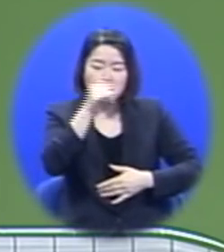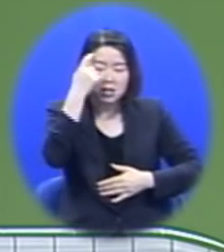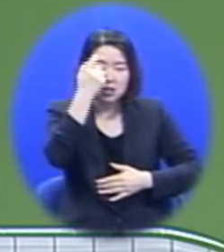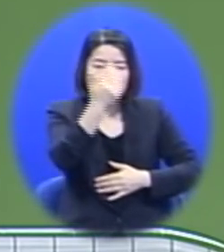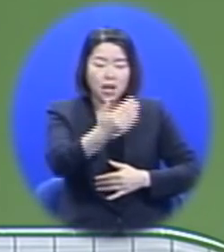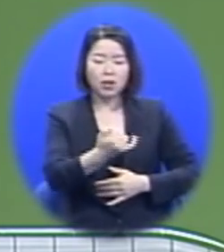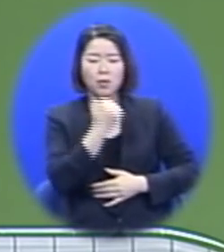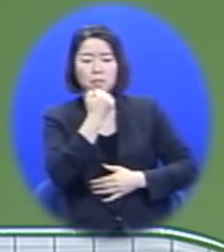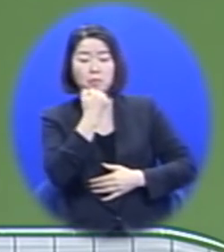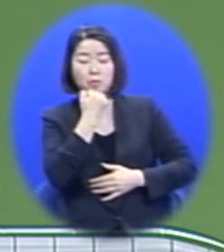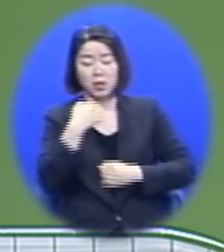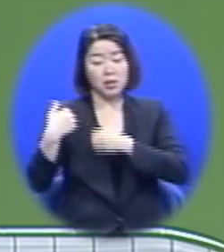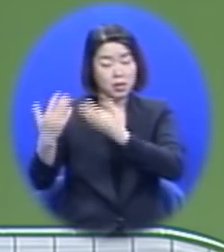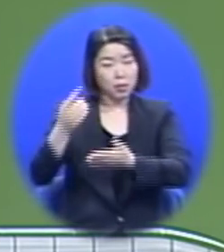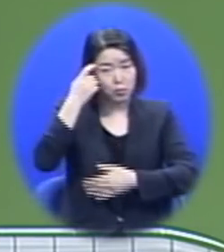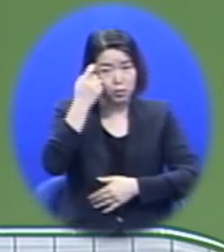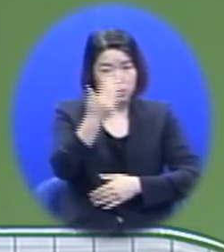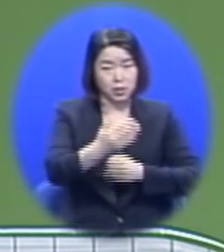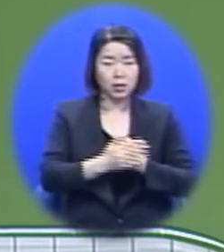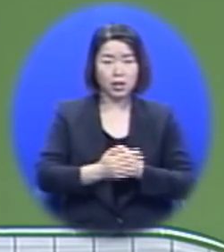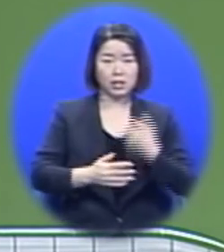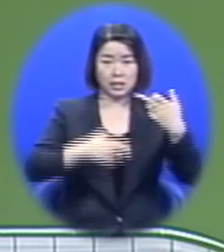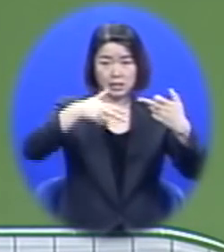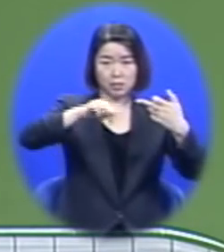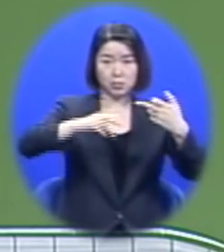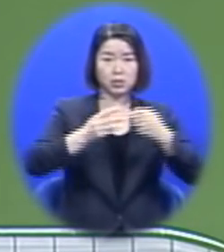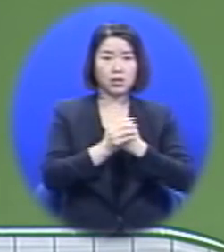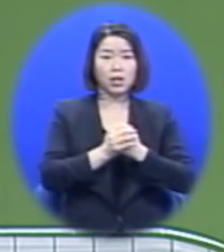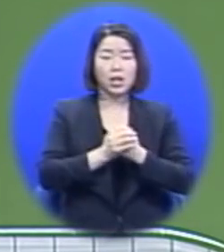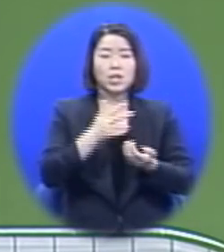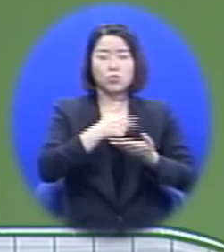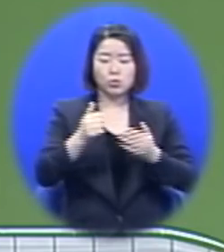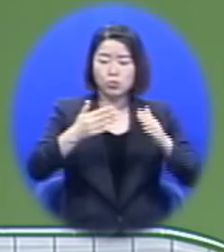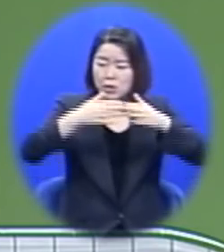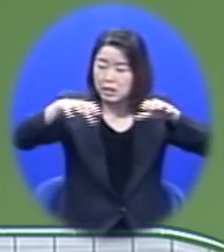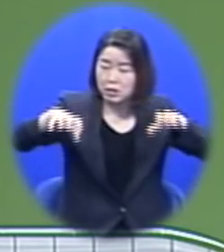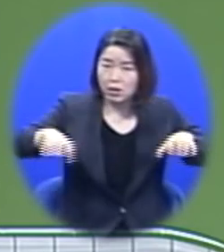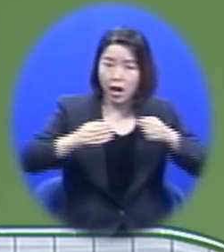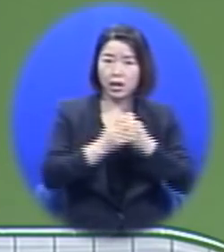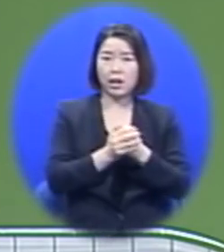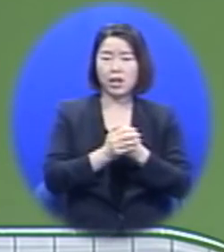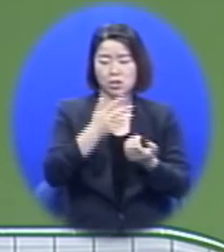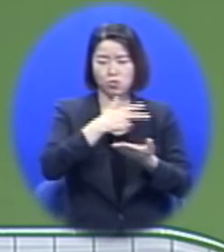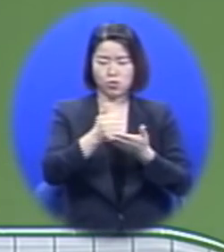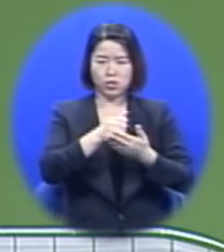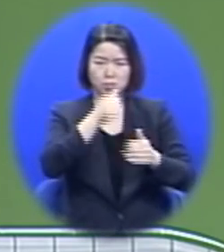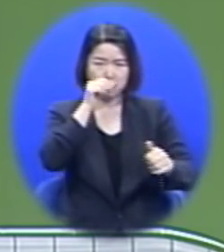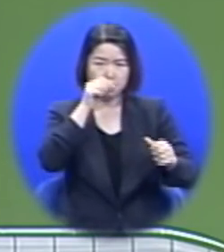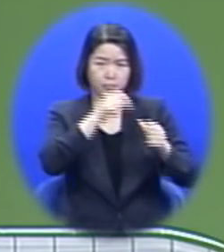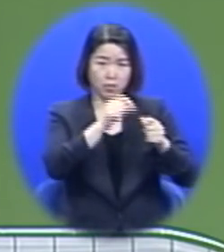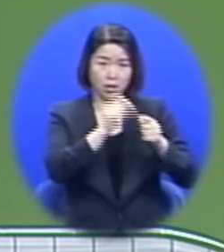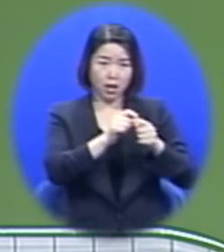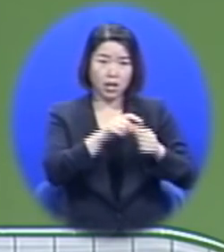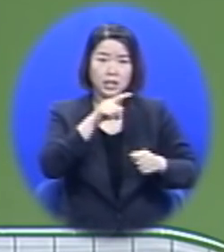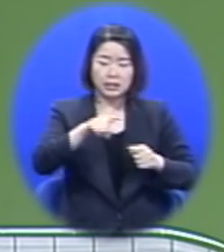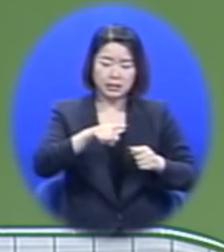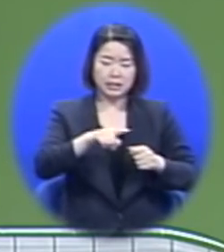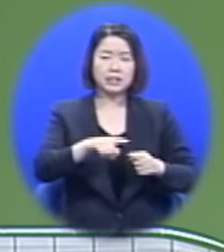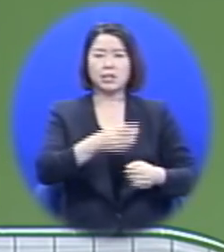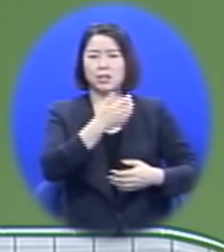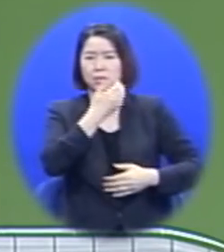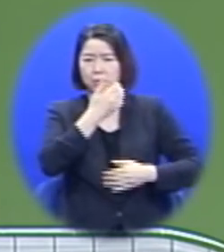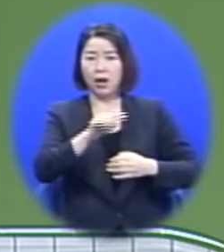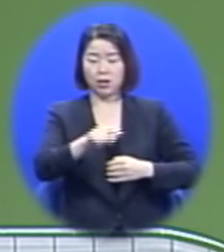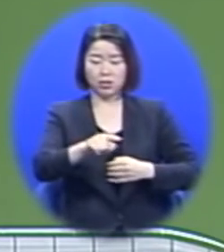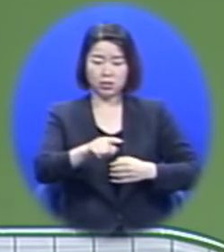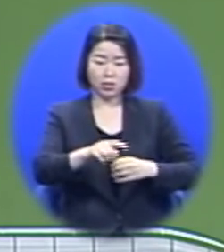버려 두시겠습니까? 12절에 주님, 우리 이웃 나라들이 주님을 모독한 그 모독을 그들의 품에다가